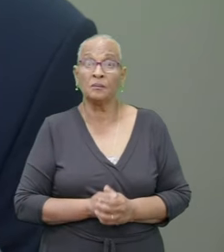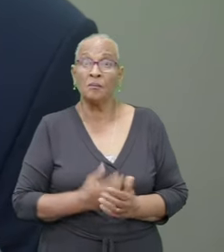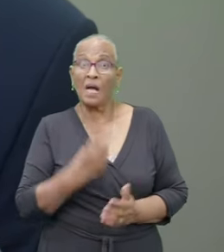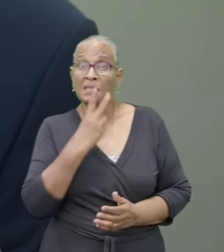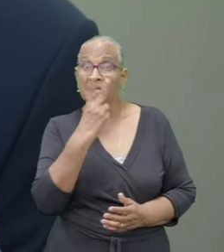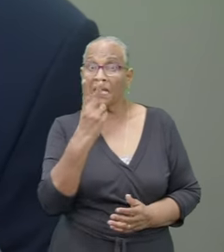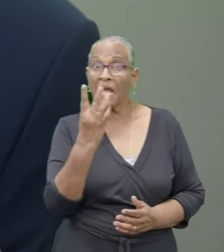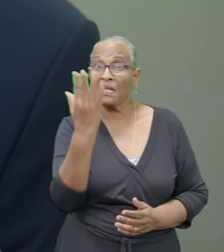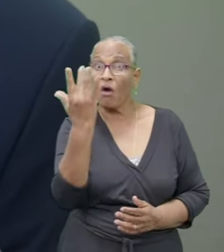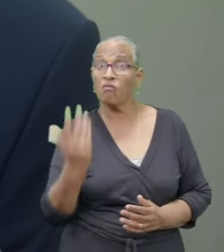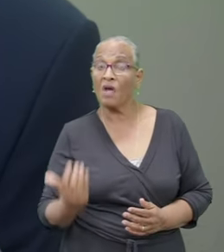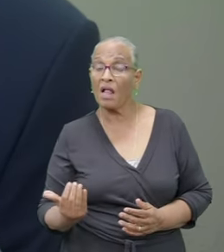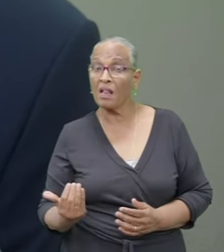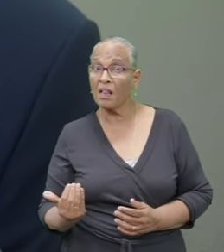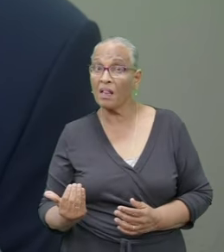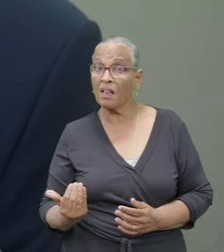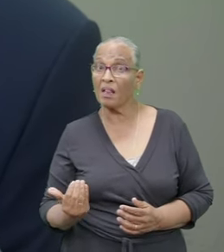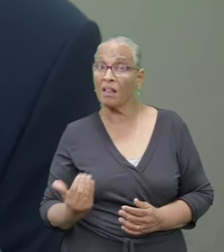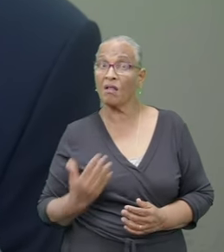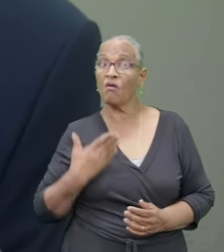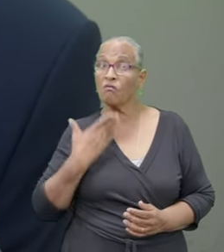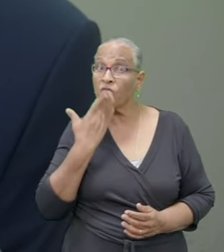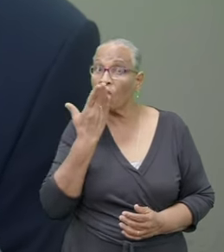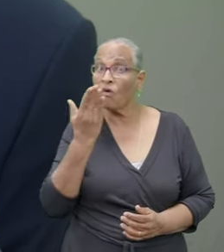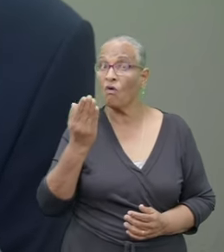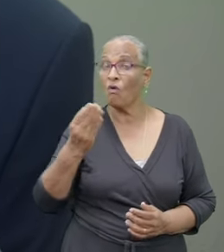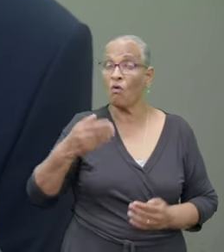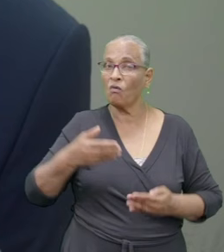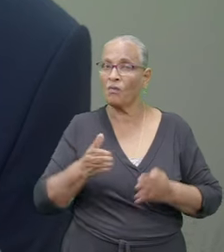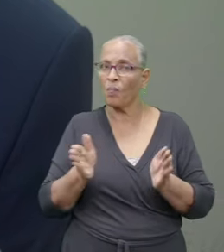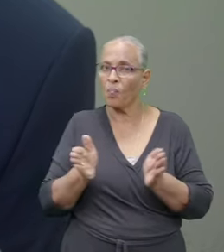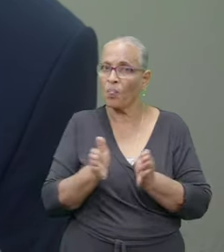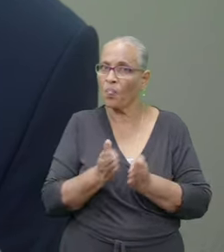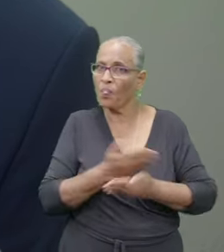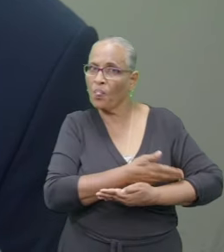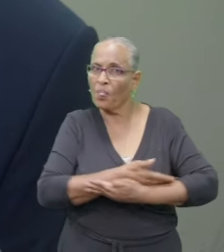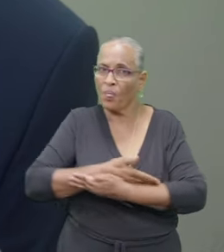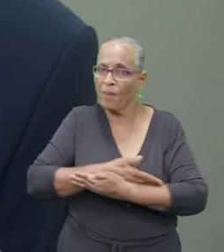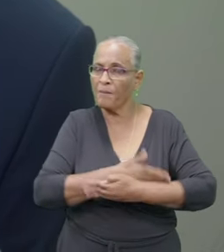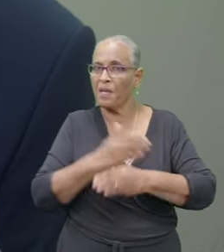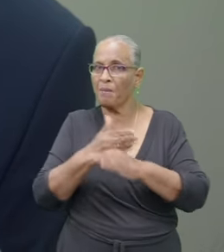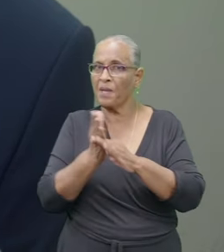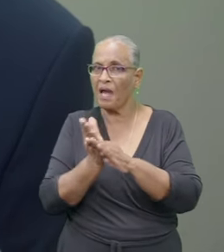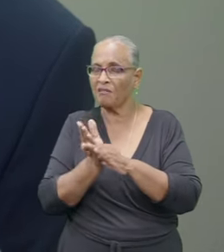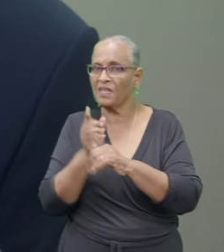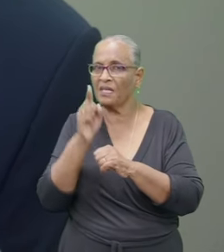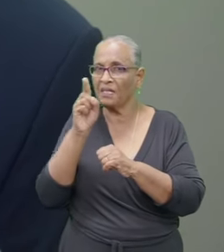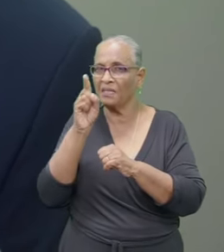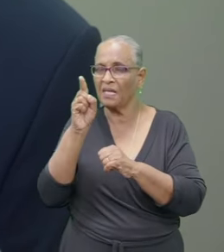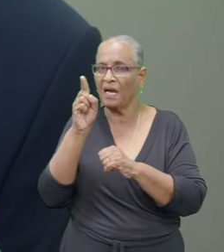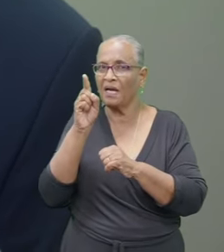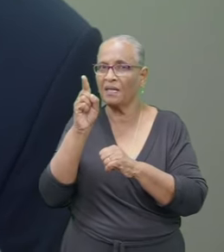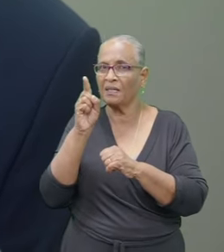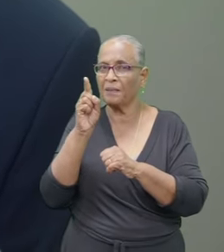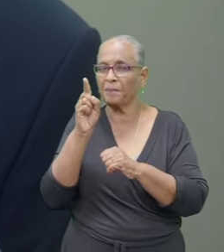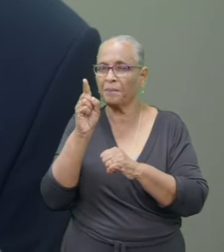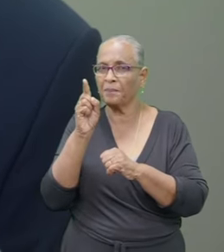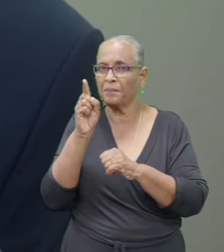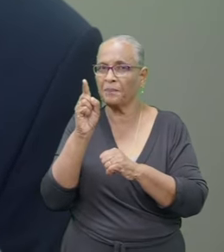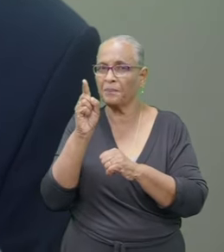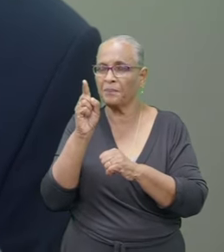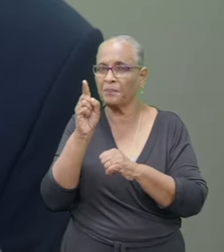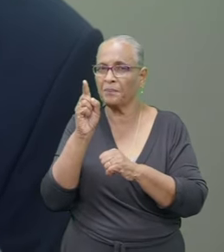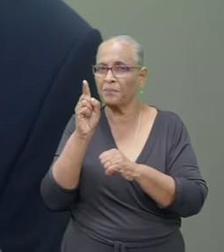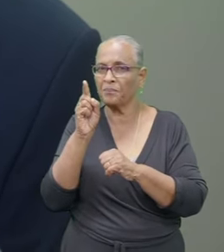aantal, ik heb op uw vraag over de NICU, ik ben helaas niet ingewerkt in die materie van de NICU. Wij kunnen die vragen,